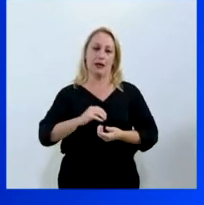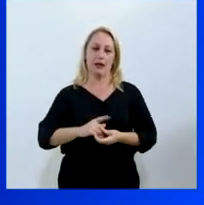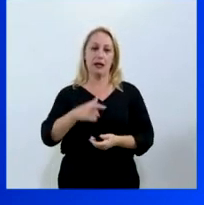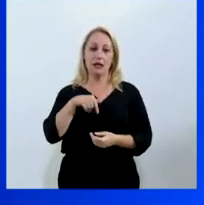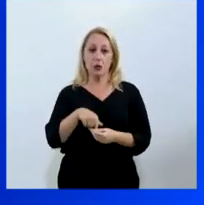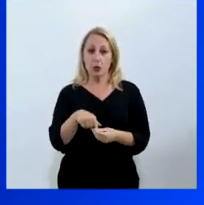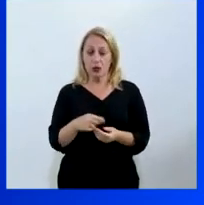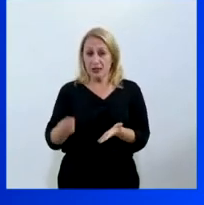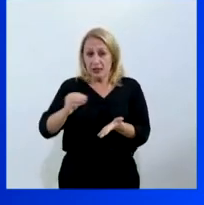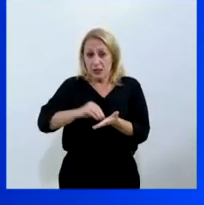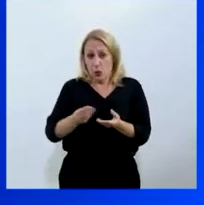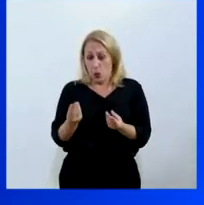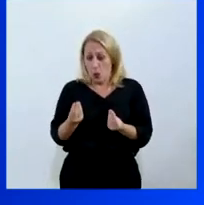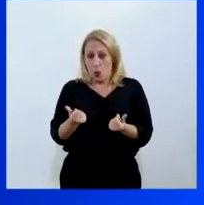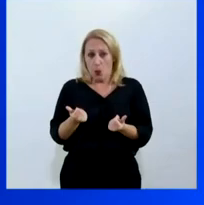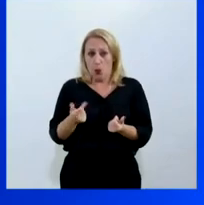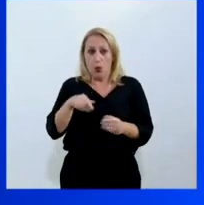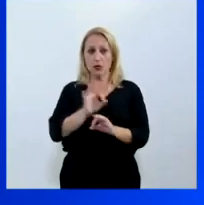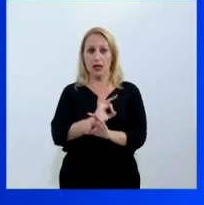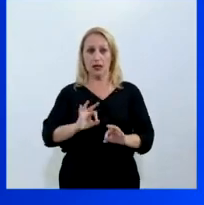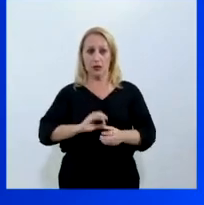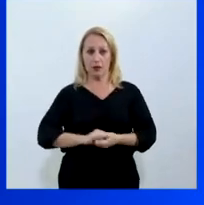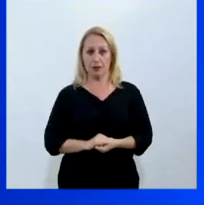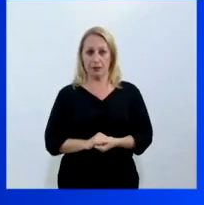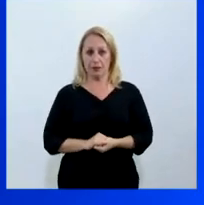και το πώς να είμαστε πιο έτοιμοι.